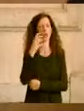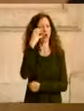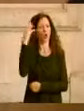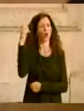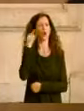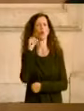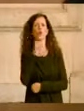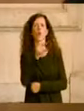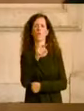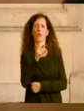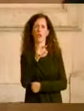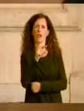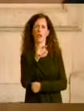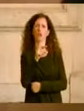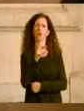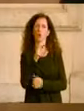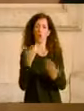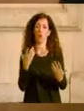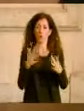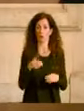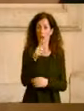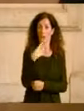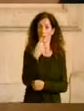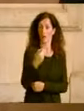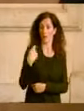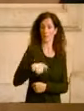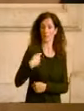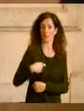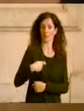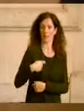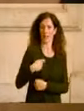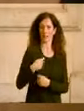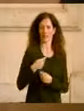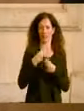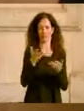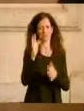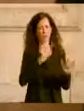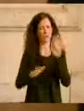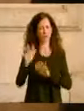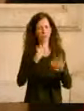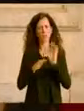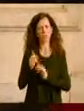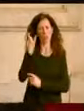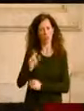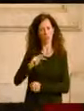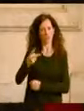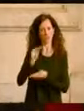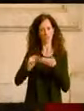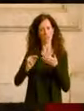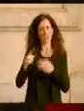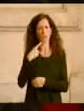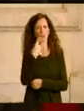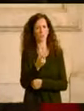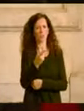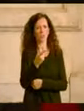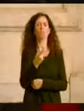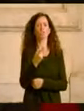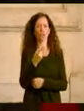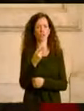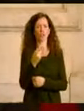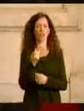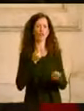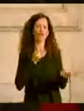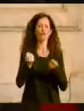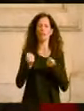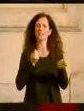nonostante appunto quello che lei ha appena illustrato e dice che c'è l'interesse a gestire questi ingenti flussi di denaro